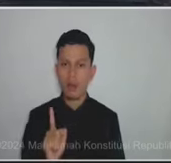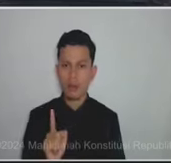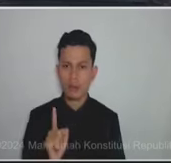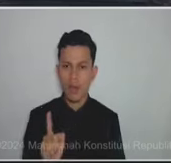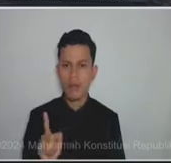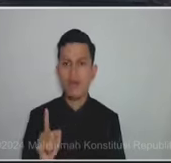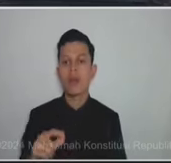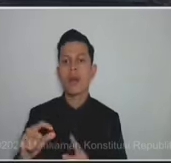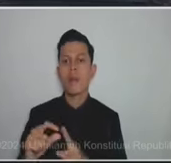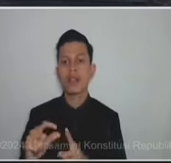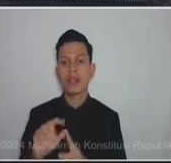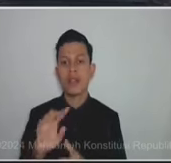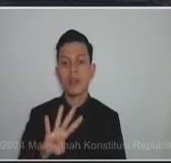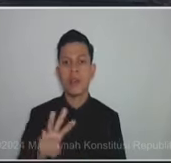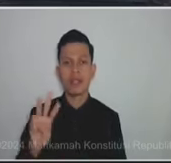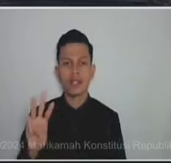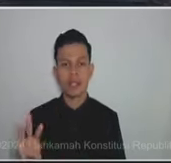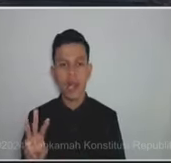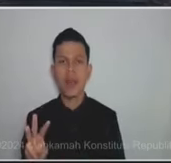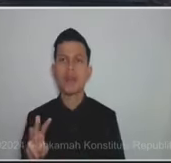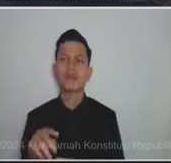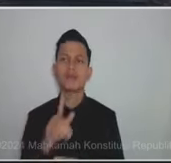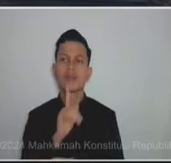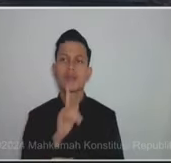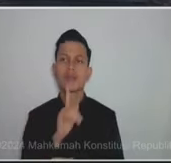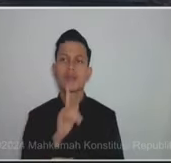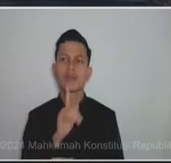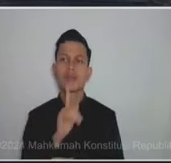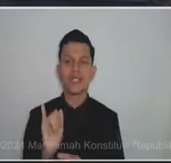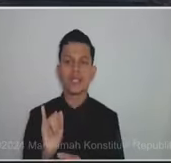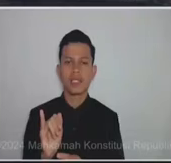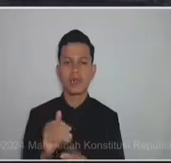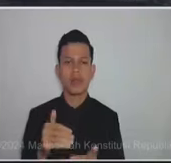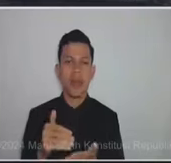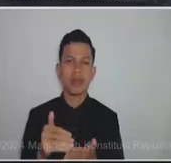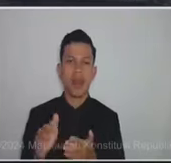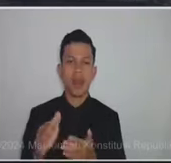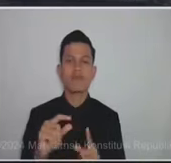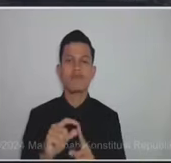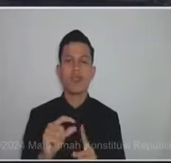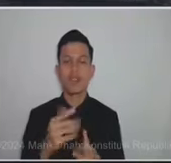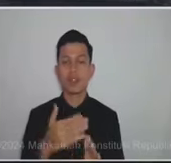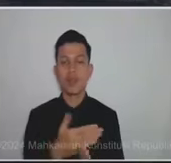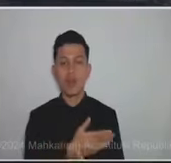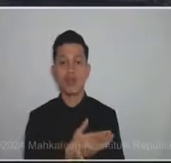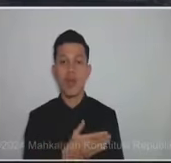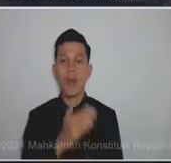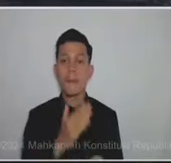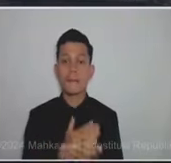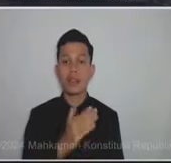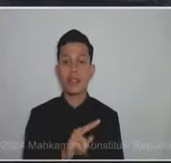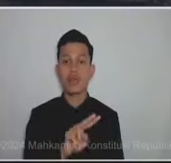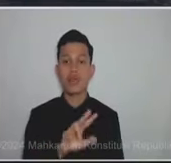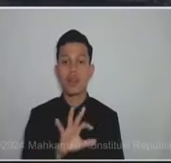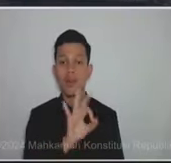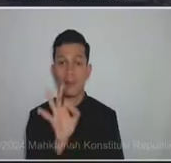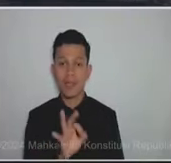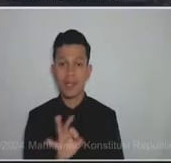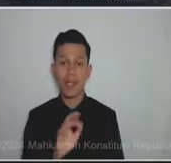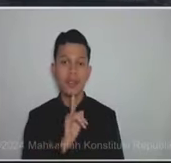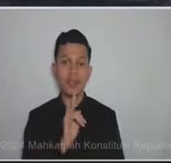telah memberikan alternatif inkasu pasal 40 ayat 1 undang-undang 10 2016 batasan 24% sebagaimana dimus dalam